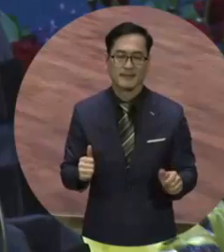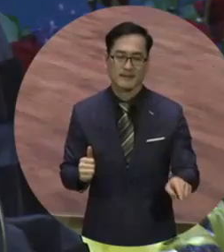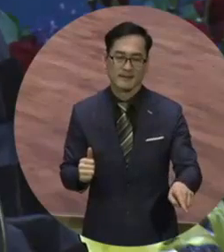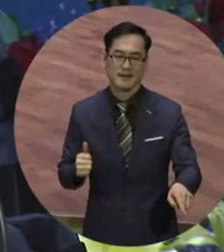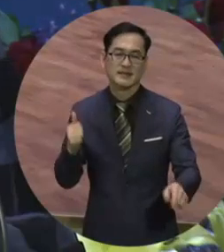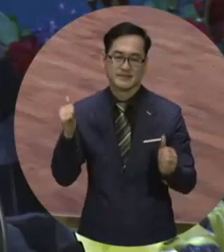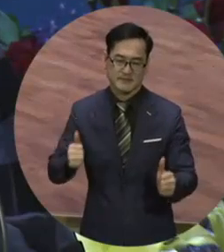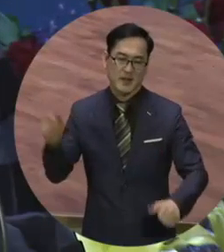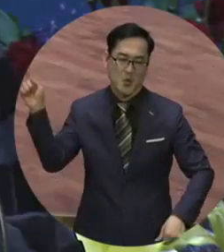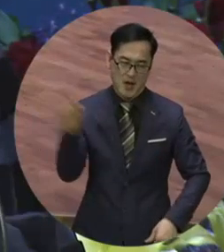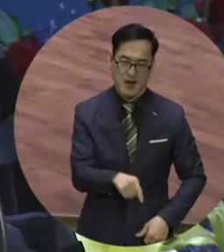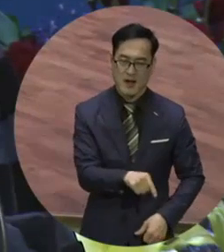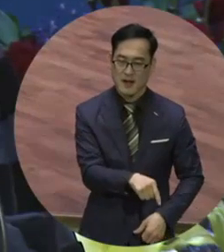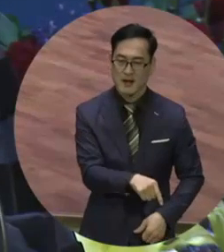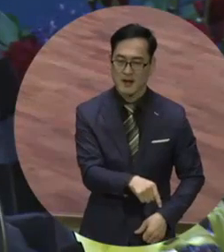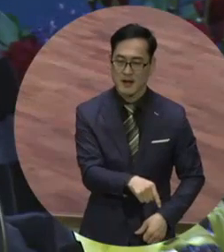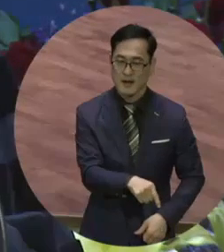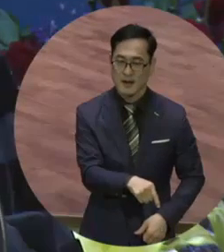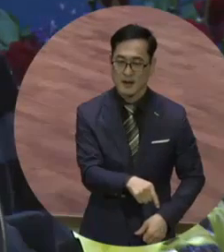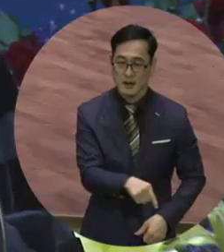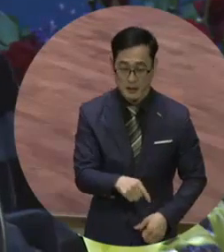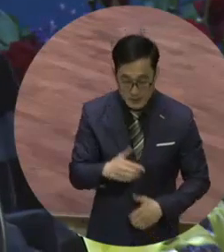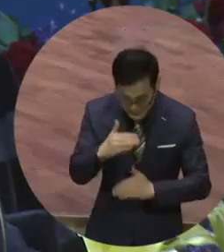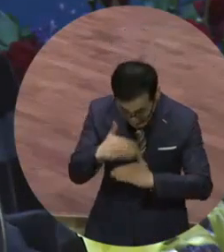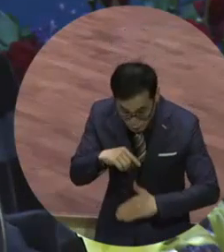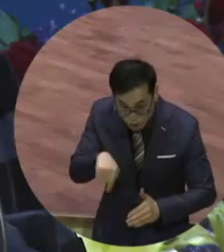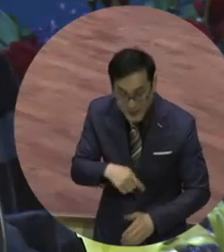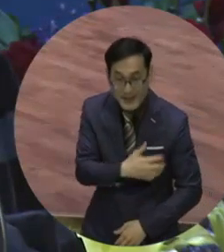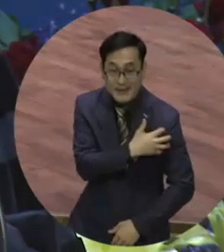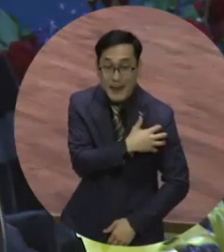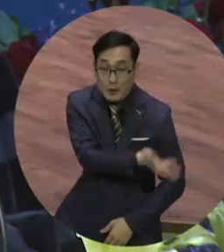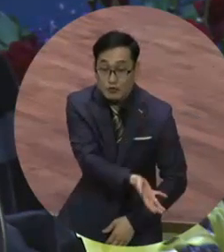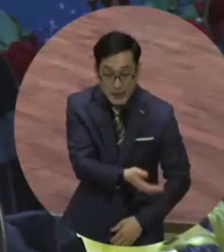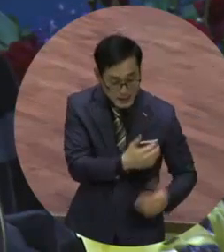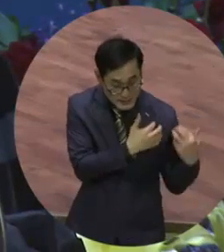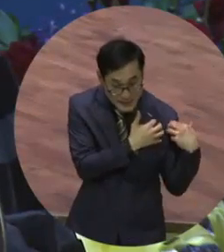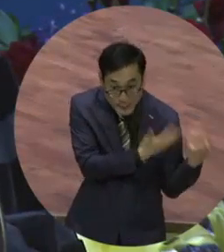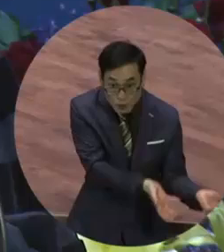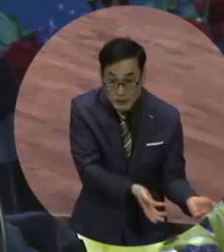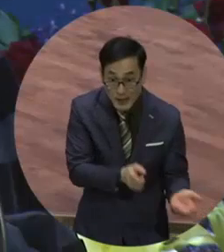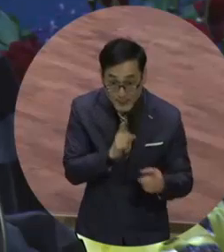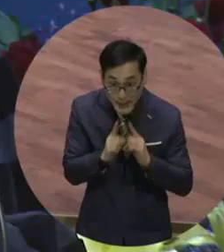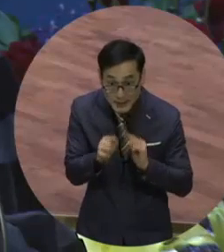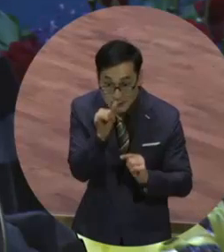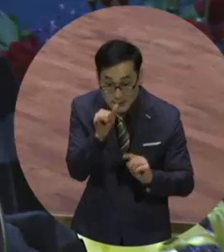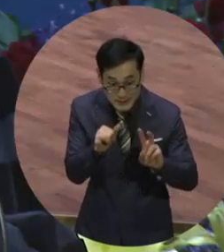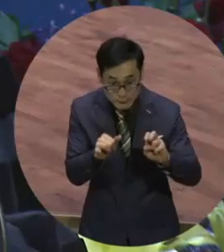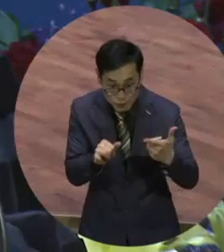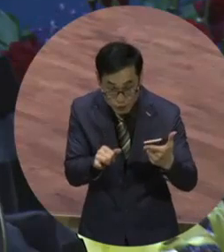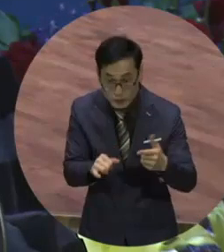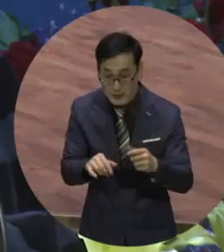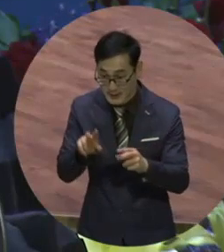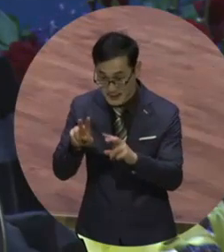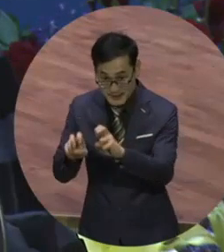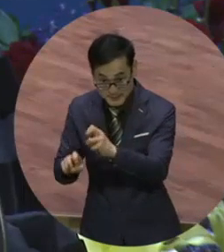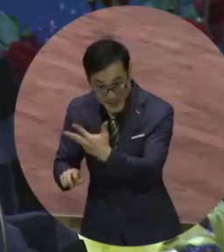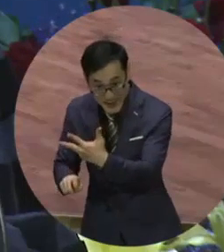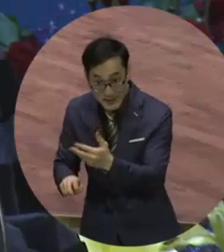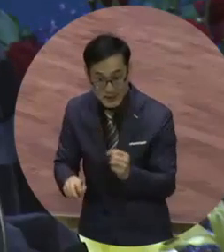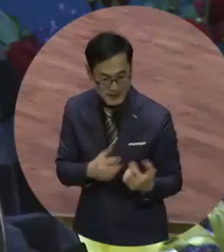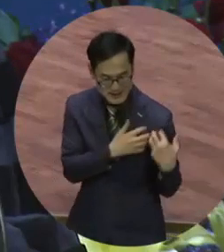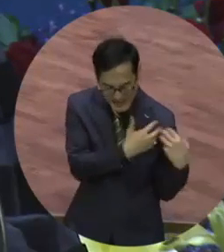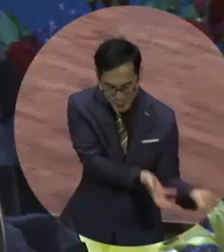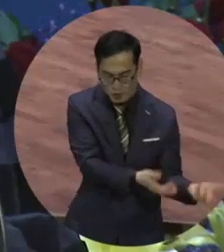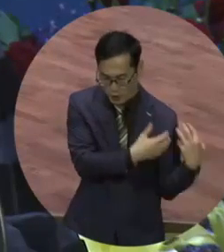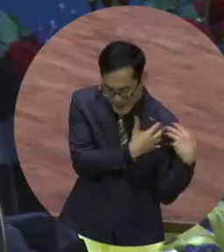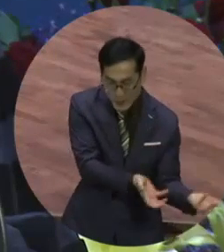본문에 보면 내버려 두사라고 표현하는 것이 있으면 내버려 두사. 26절로 28절에 또 그 표현이